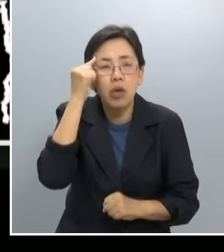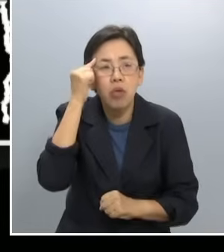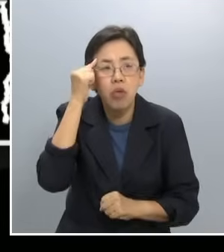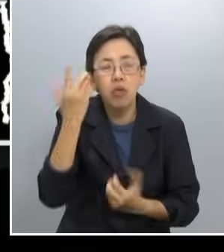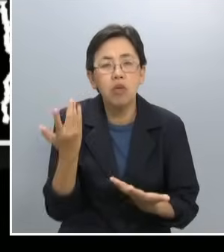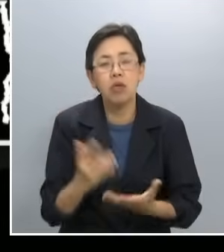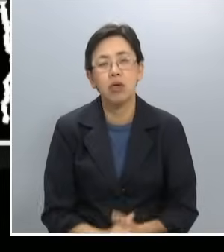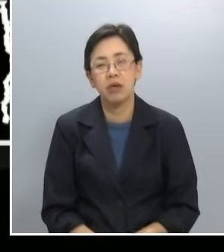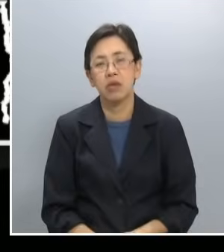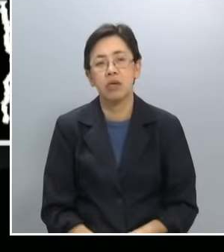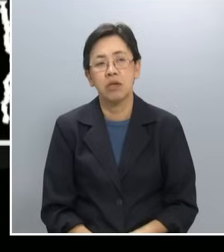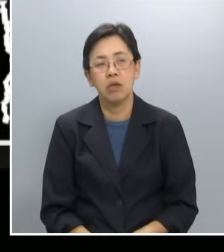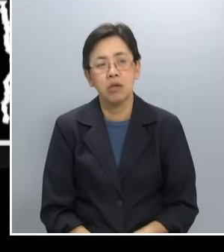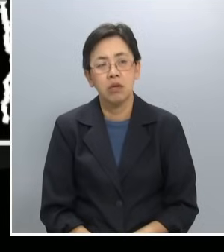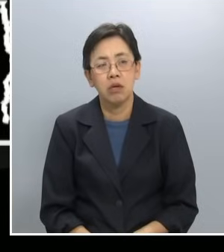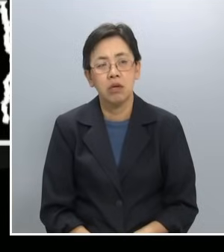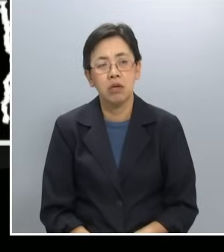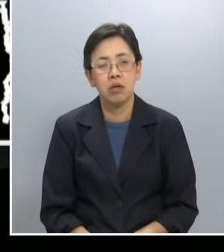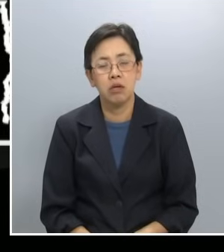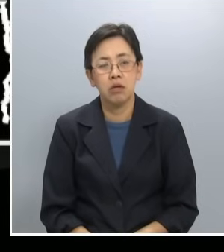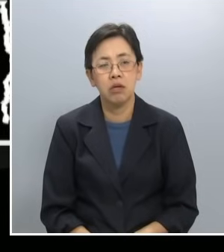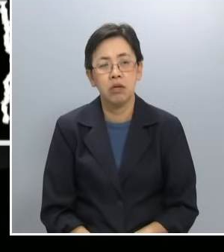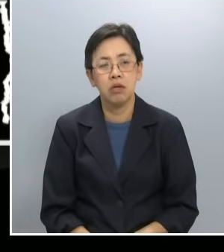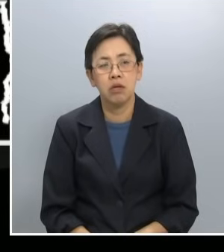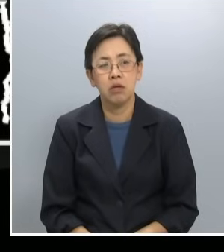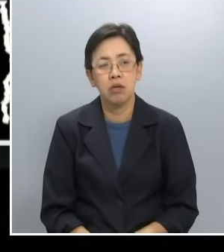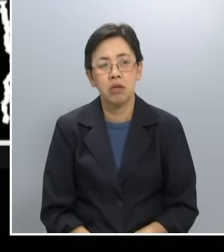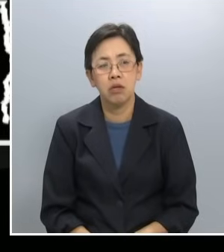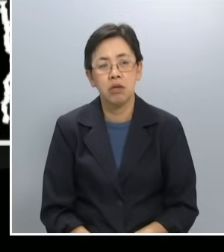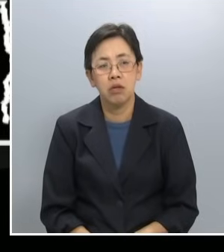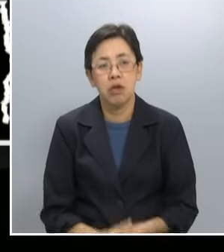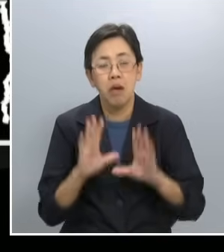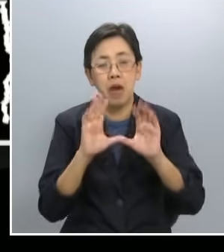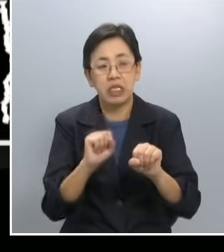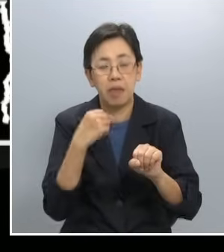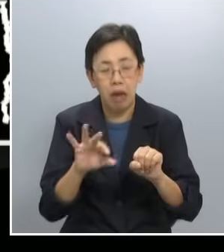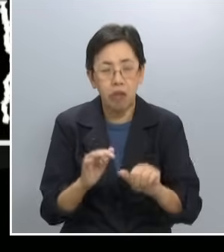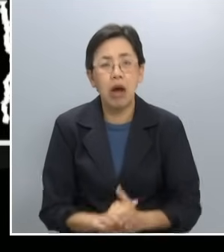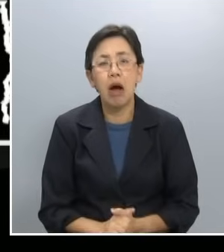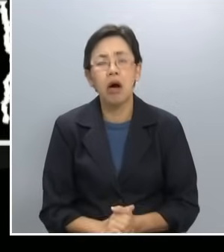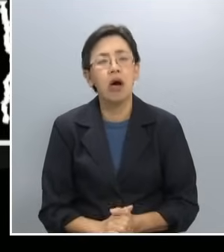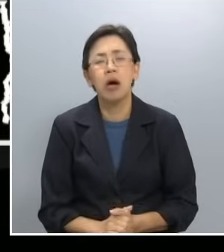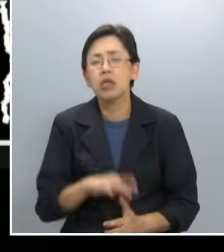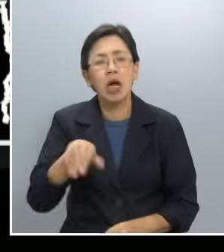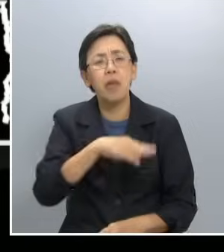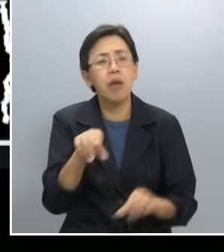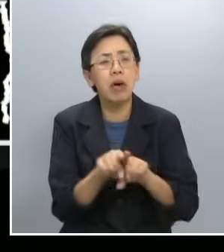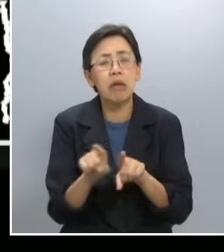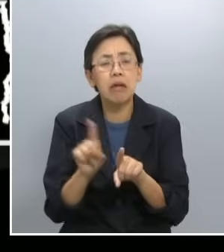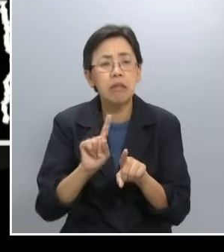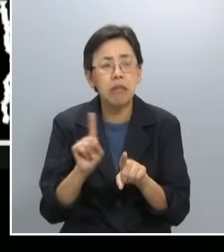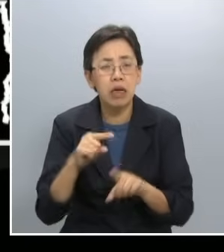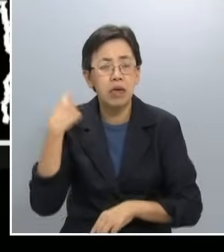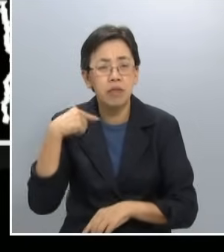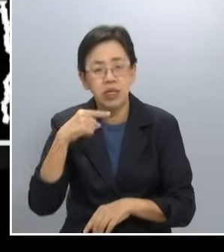เนี่ยแล้วไม่เท่านั้นนะคะปรากฏว่าหลักหลังจับกุมก็จะเหมือนกันทุกเคสอีกคือจะปรากฏหญิง